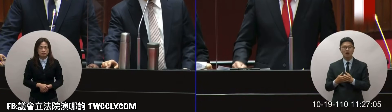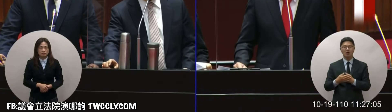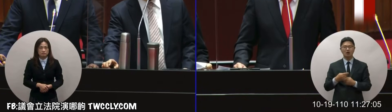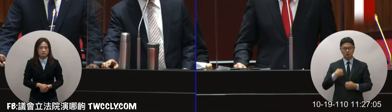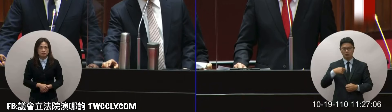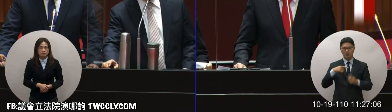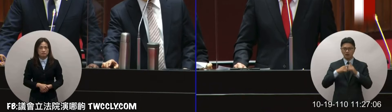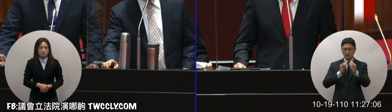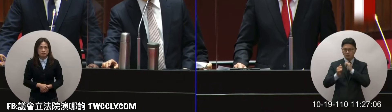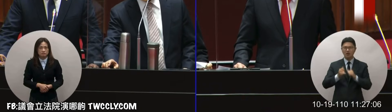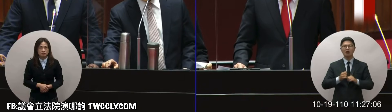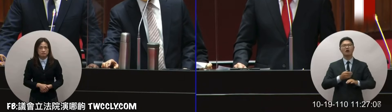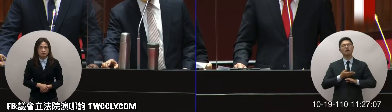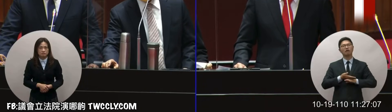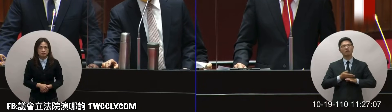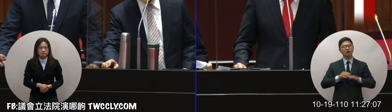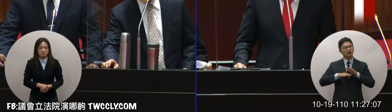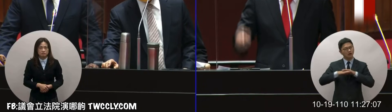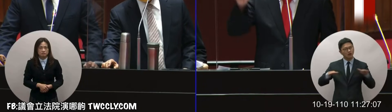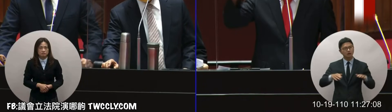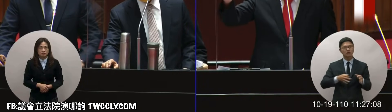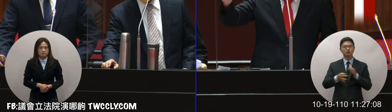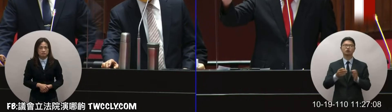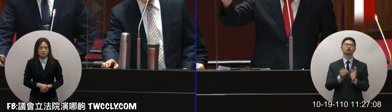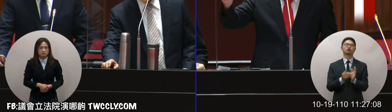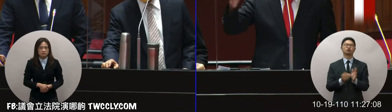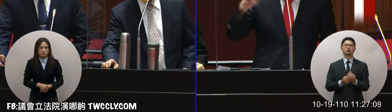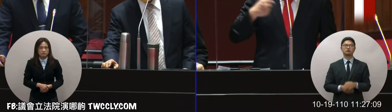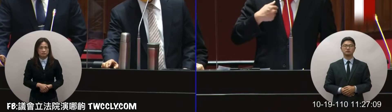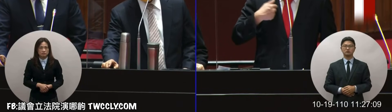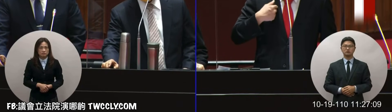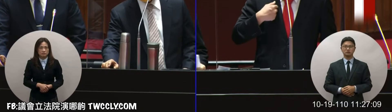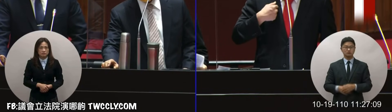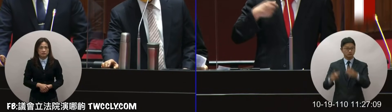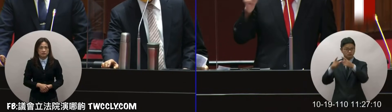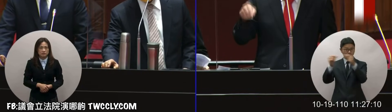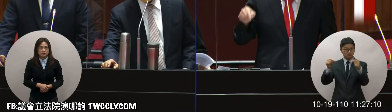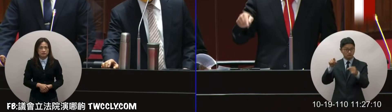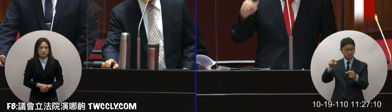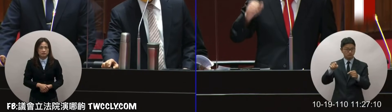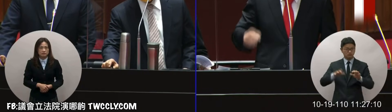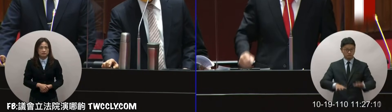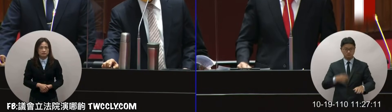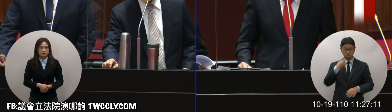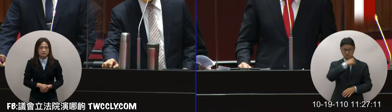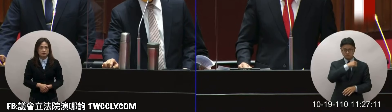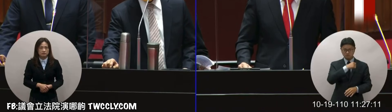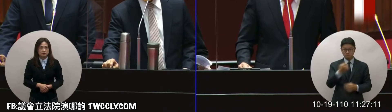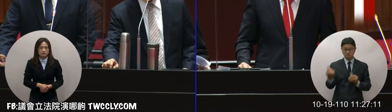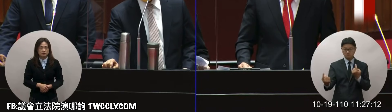定。院长，今天日本比台湾更需要